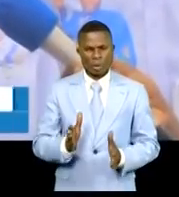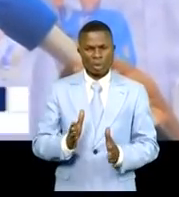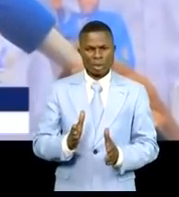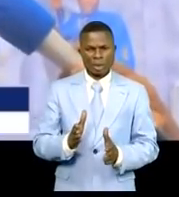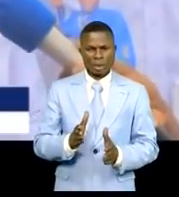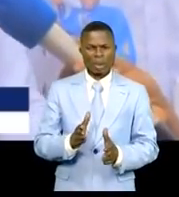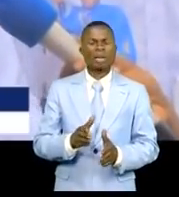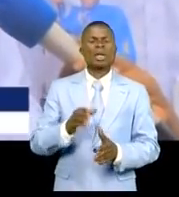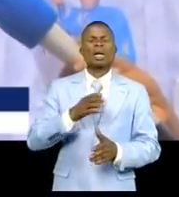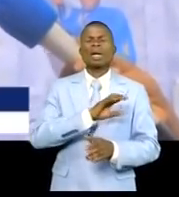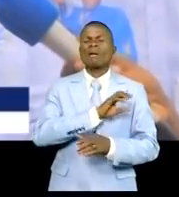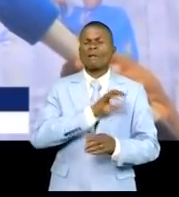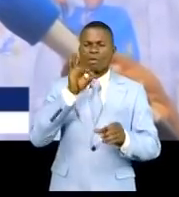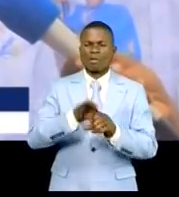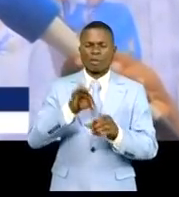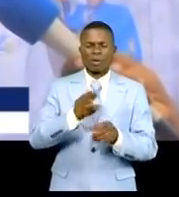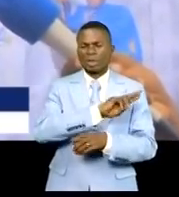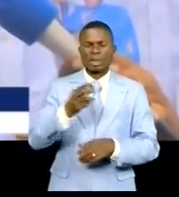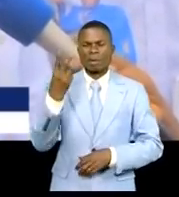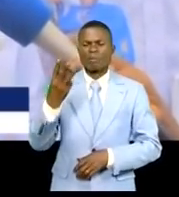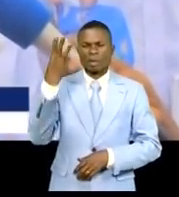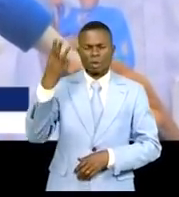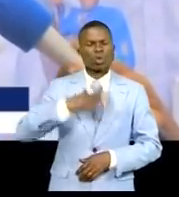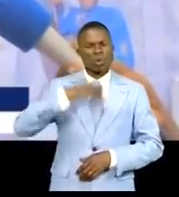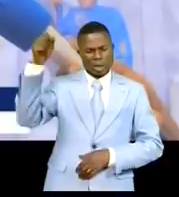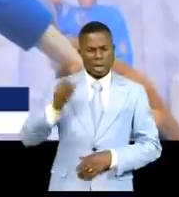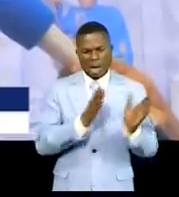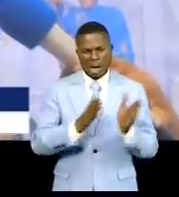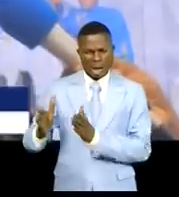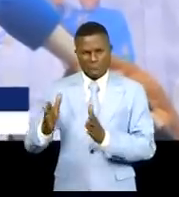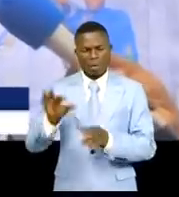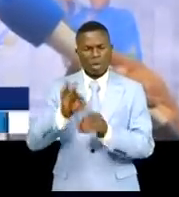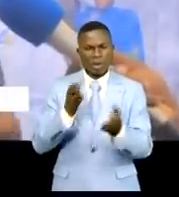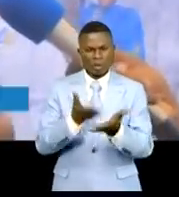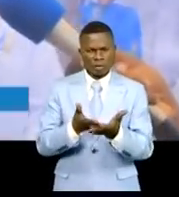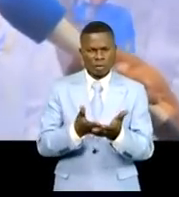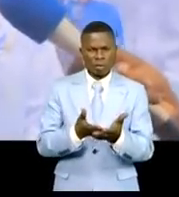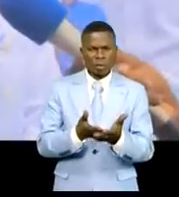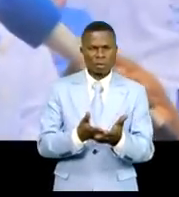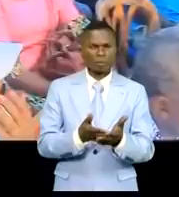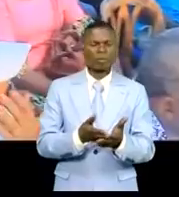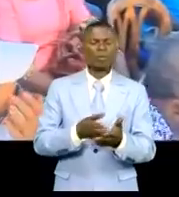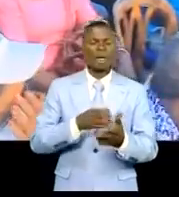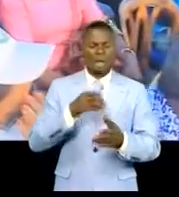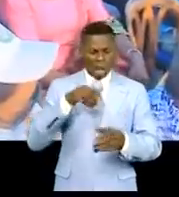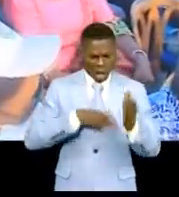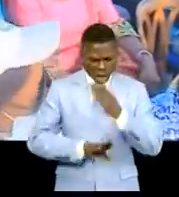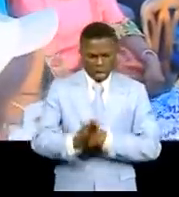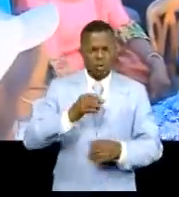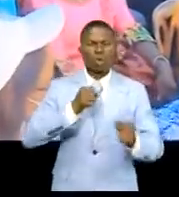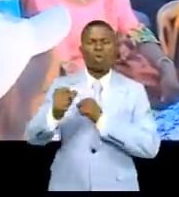de 2023. Maintenant déjà, il travaille. Il prépare, il est en train de mettre les troupes en ordre de bataille. À la question